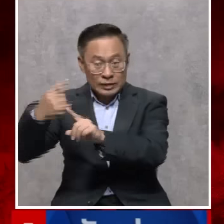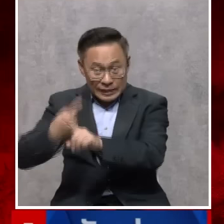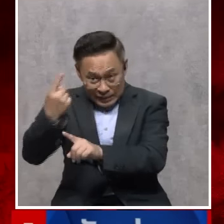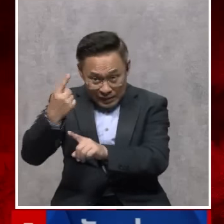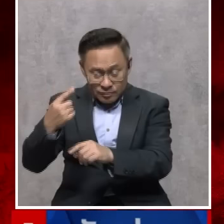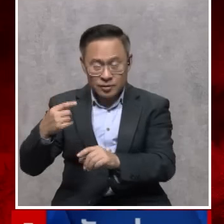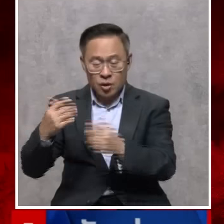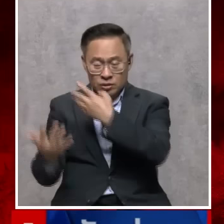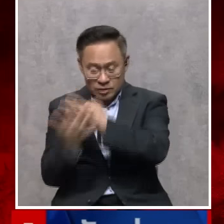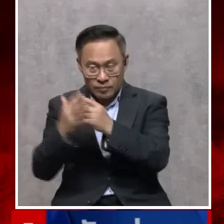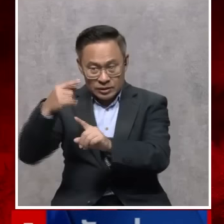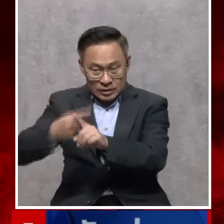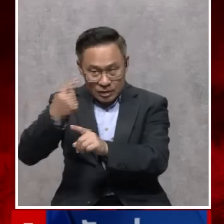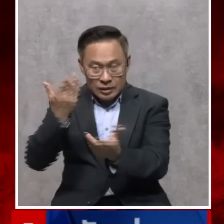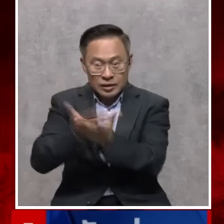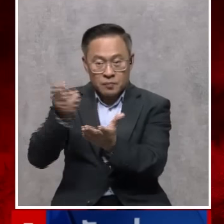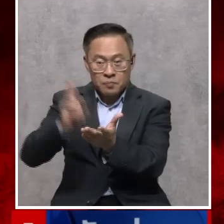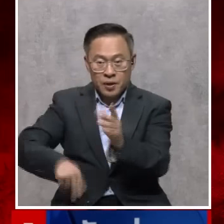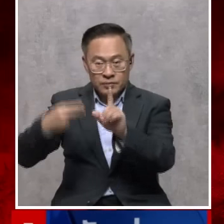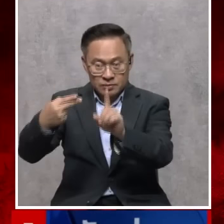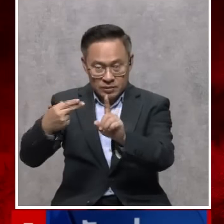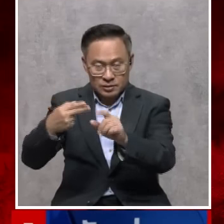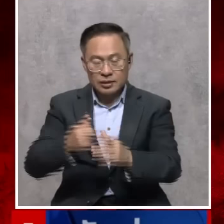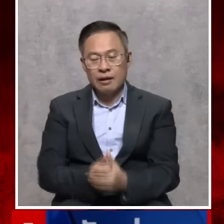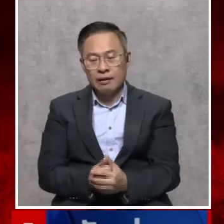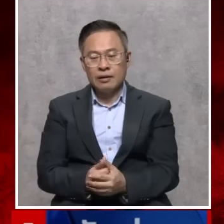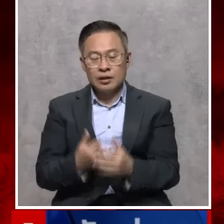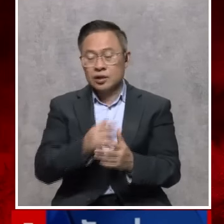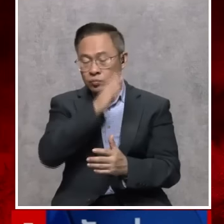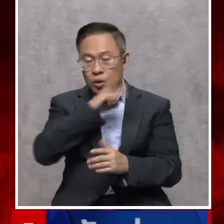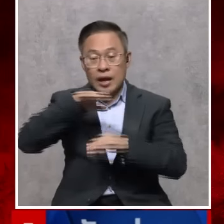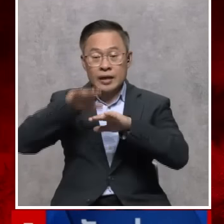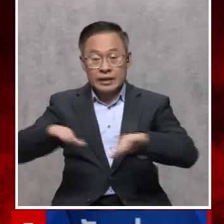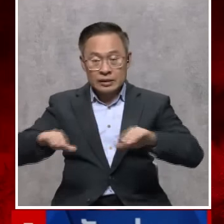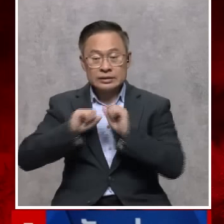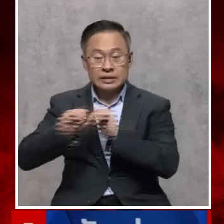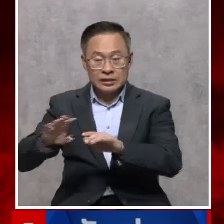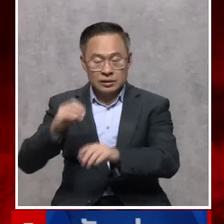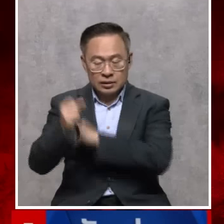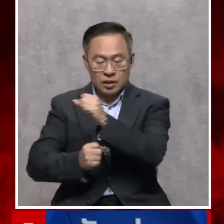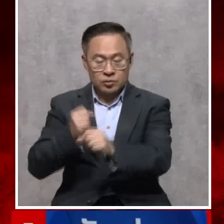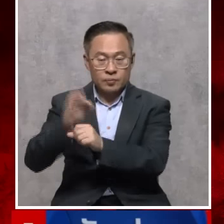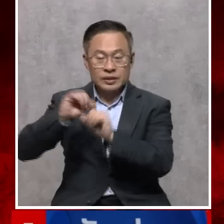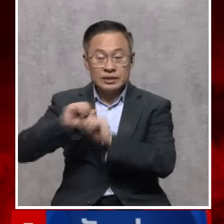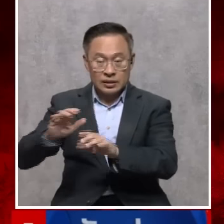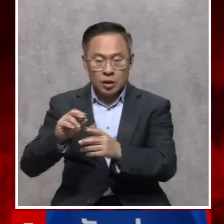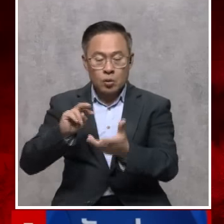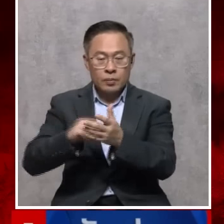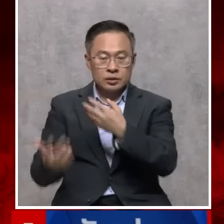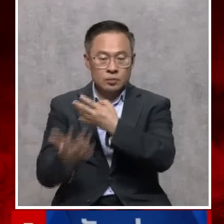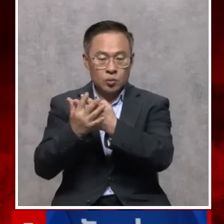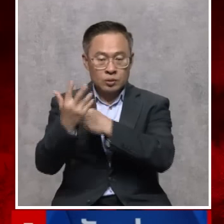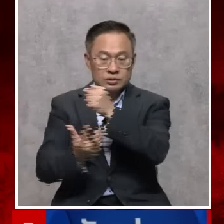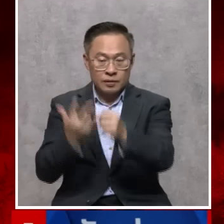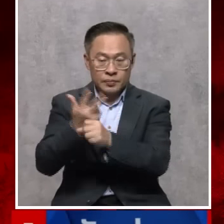ปรับไม่เกิน 10,000 บาทหรือทั้งจำทั้งปรับทอดทิ้งเด็กอายุไม่เกิน9ปีจำคุกไม่เกิน3ปีปรับ